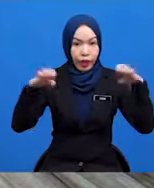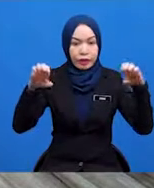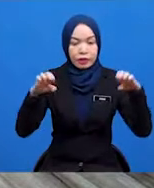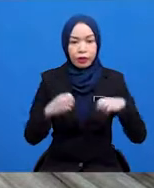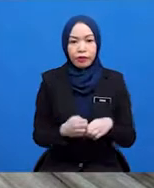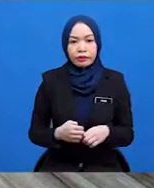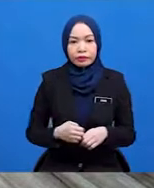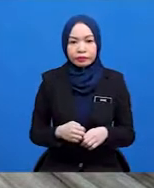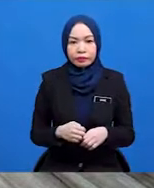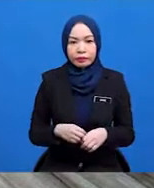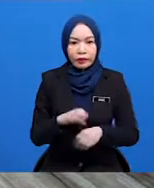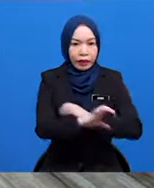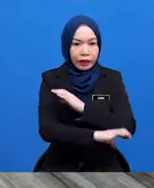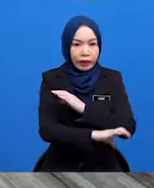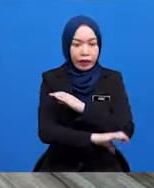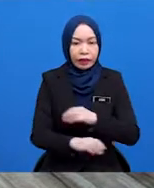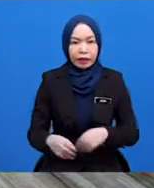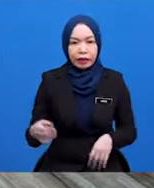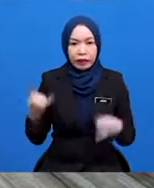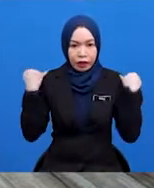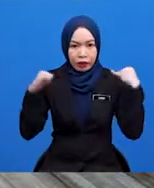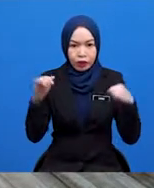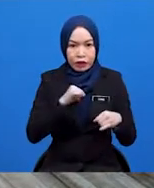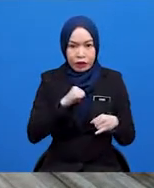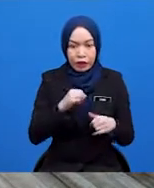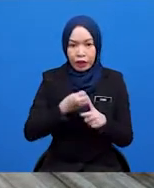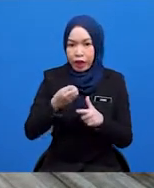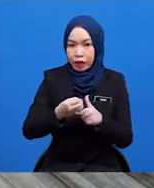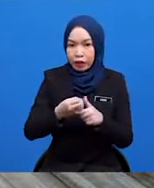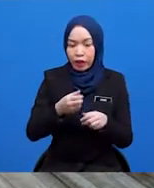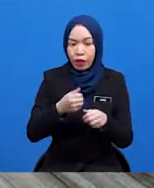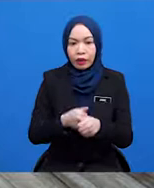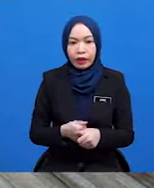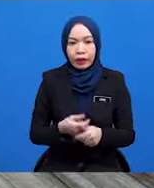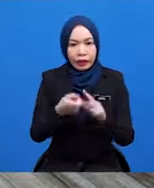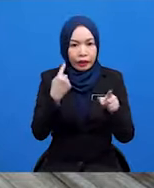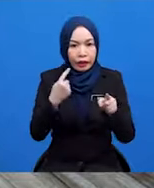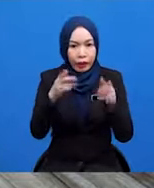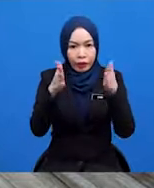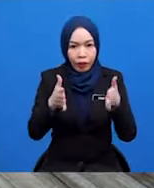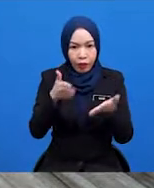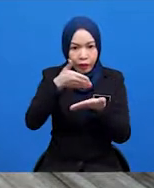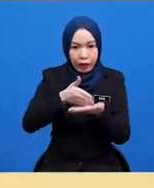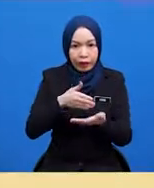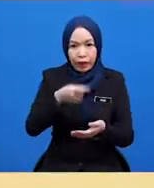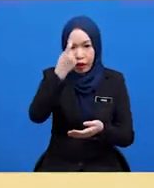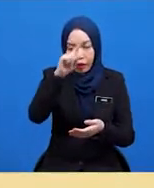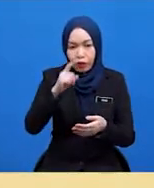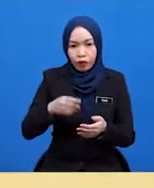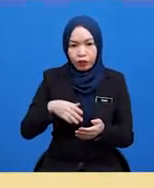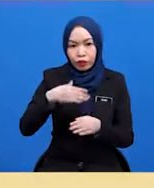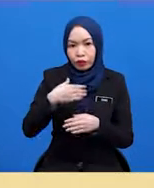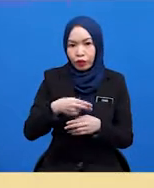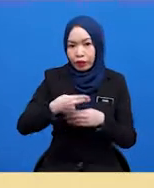dijual sendiri atau melalui orang tengah untuk dihantar ke kilang-kilang memproses.